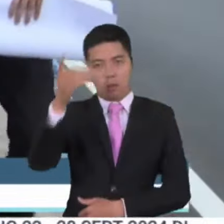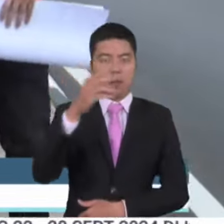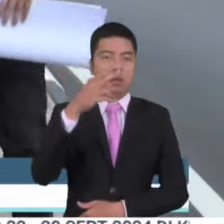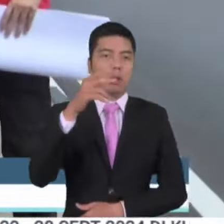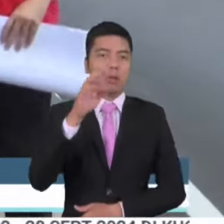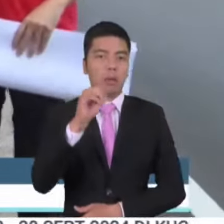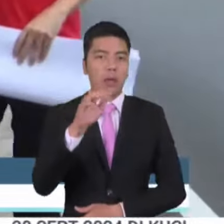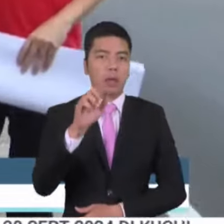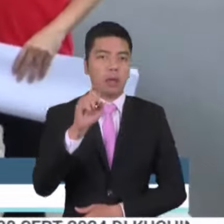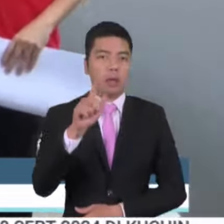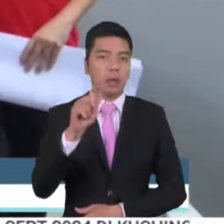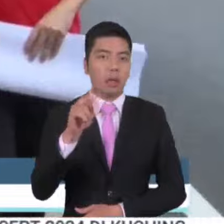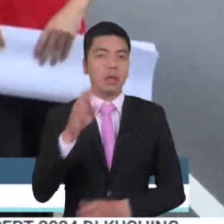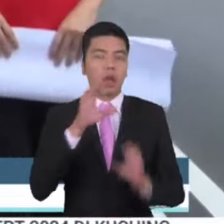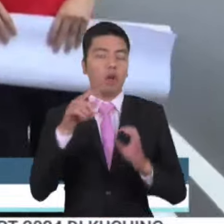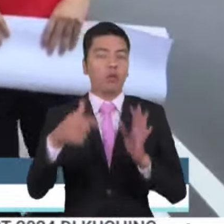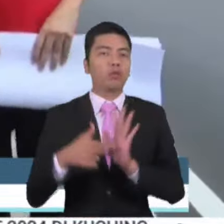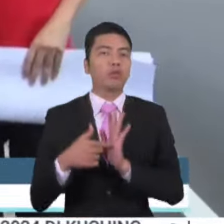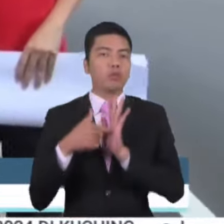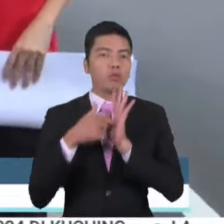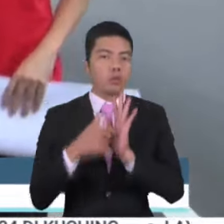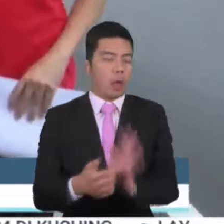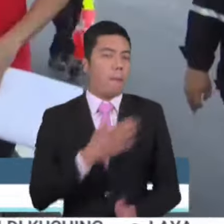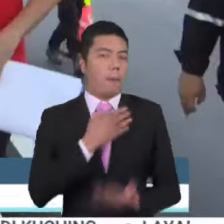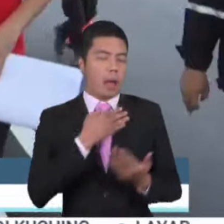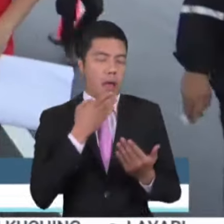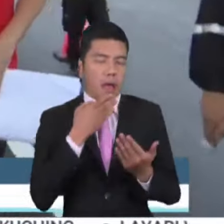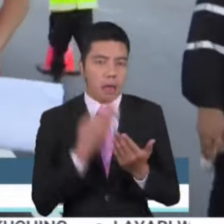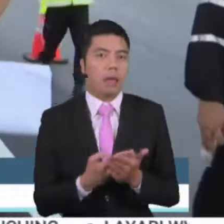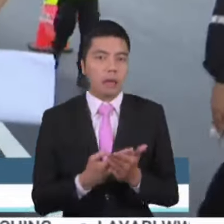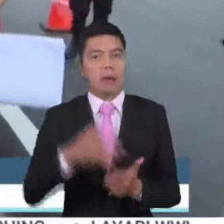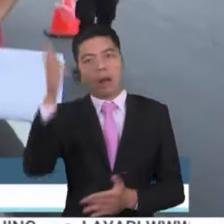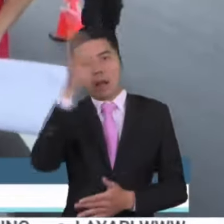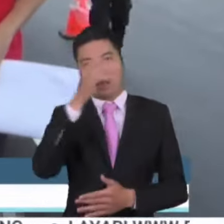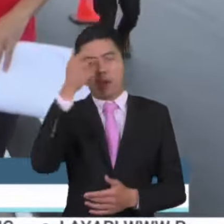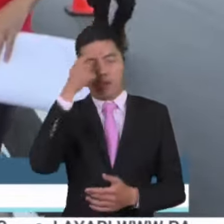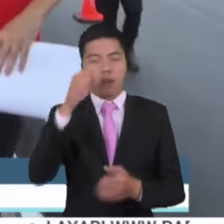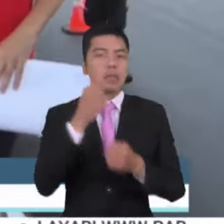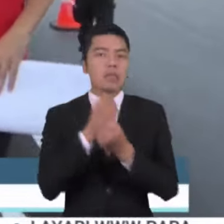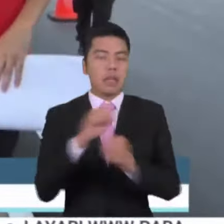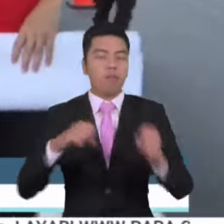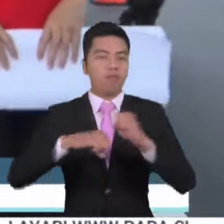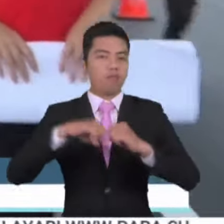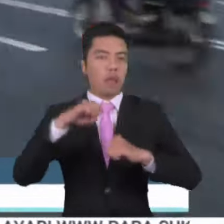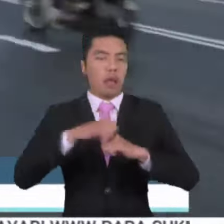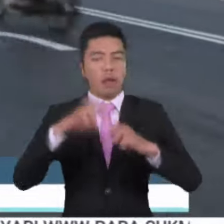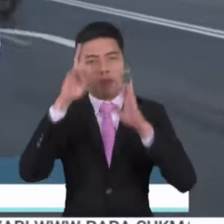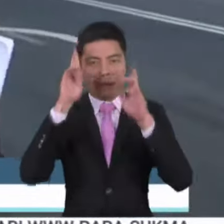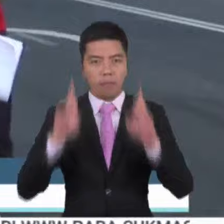Maslan, projek sebagai tanda keprihatinan kerajaan dalam menyediakan infrastruktur terbaik kepada rakyat.